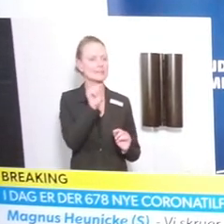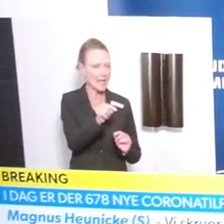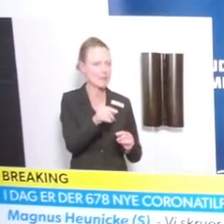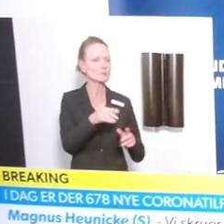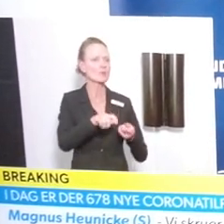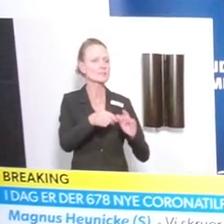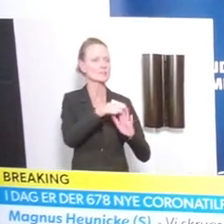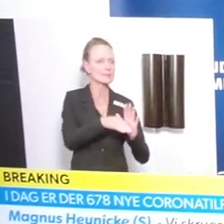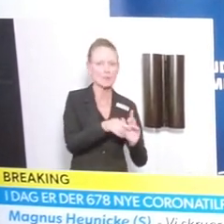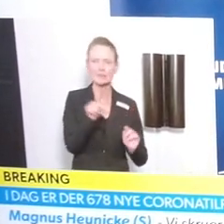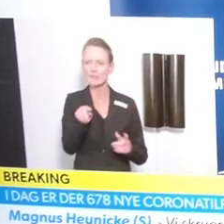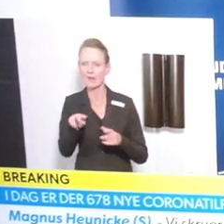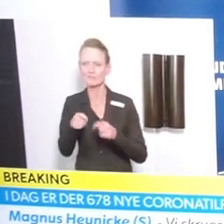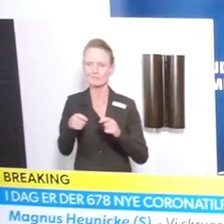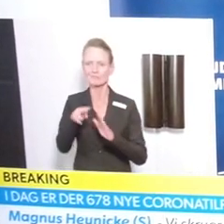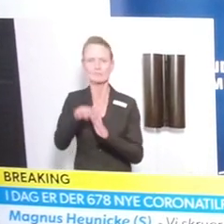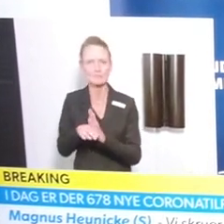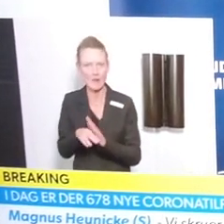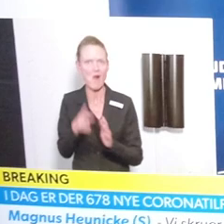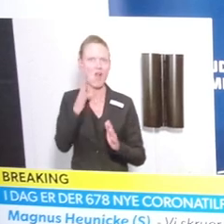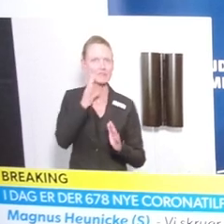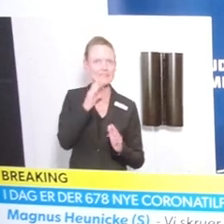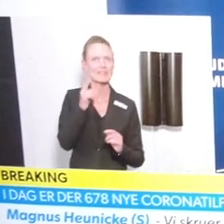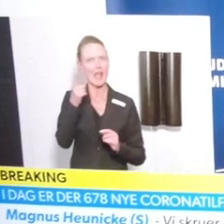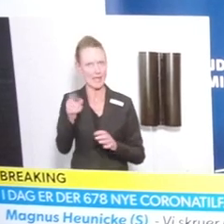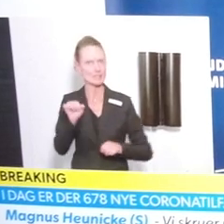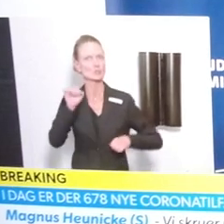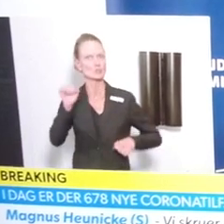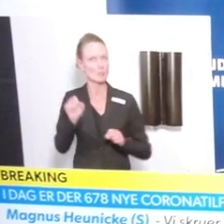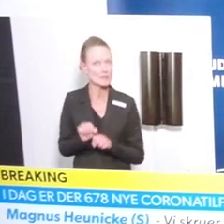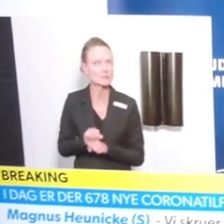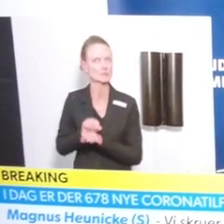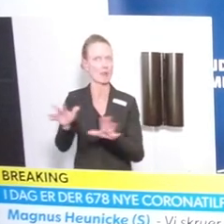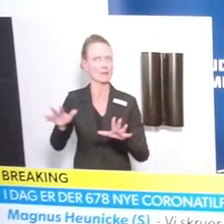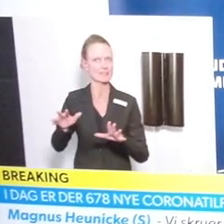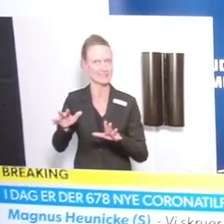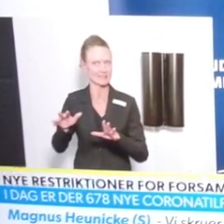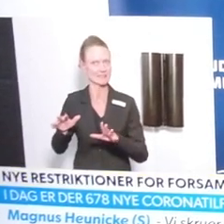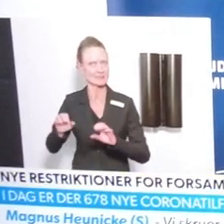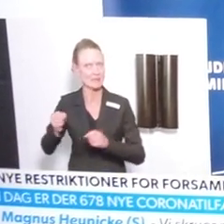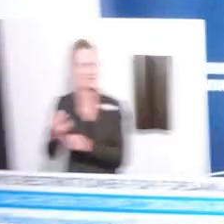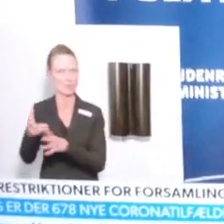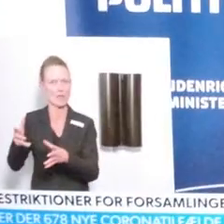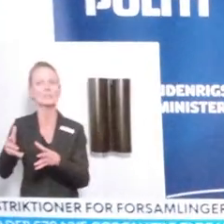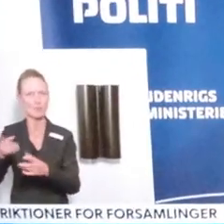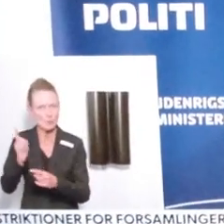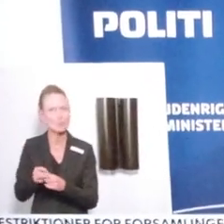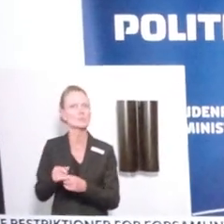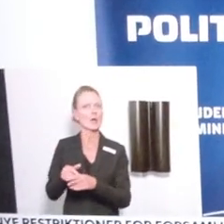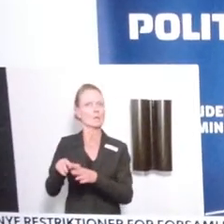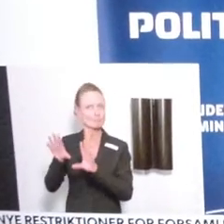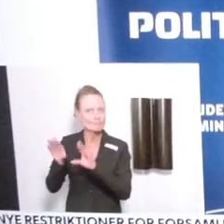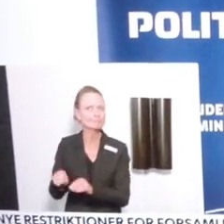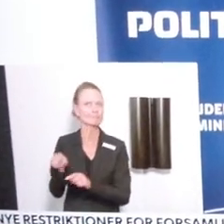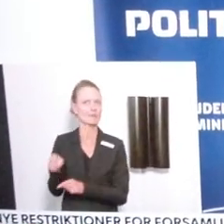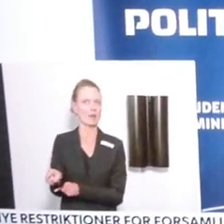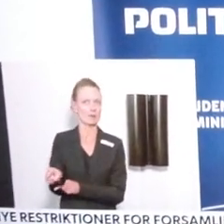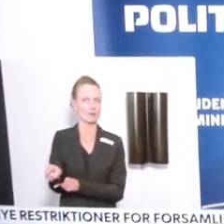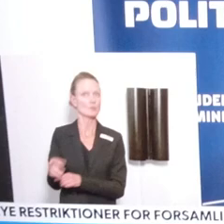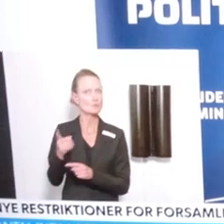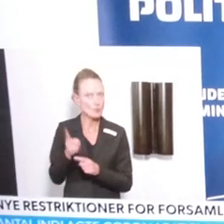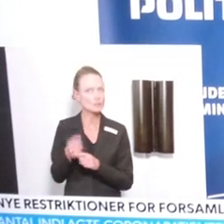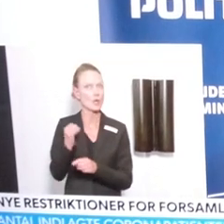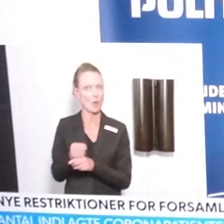en superspredningsbegivenhed, trend. Der er vi nødt til at slå ned. Og det betyder jo så, fordi vores mål er komme igennem